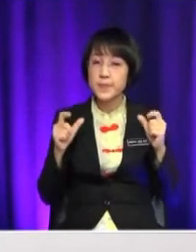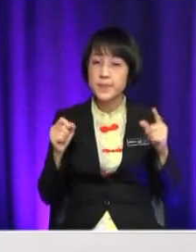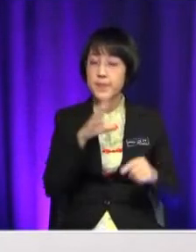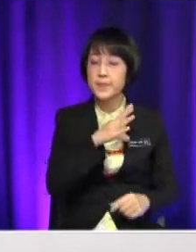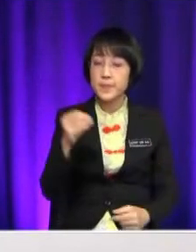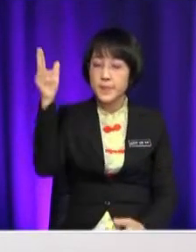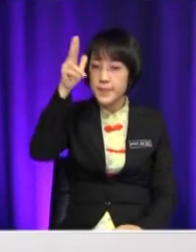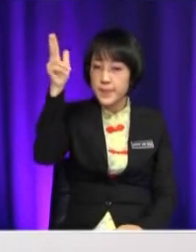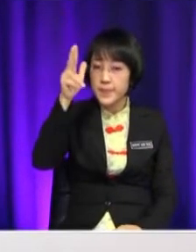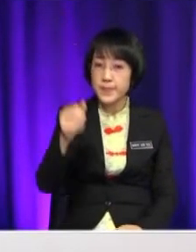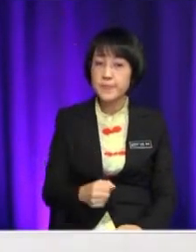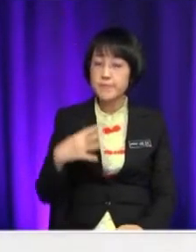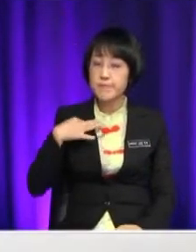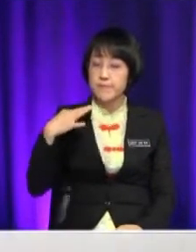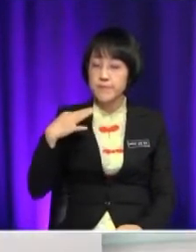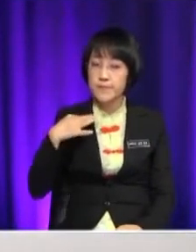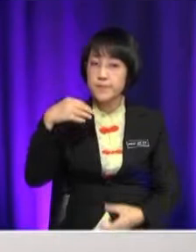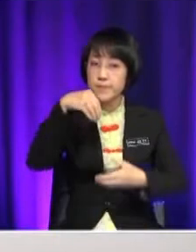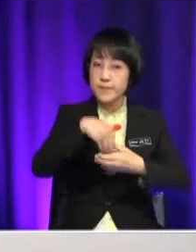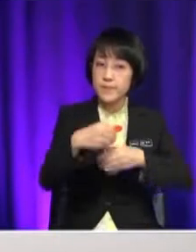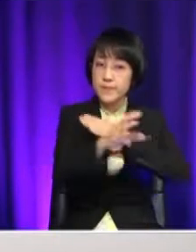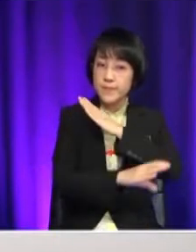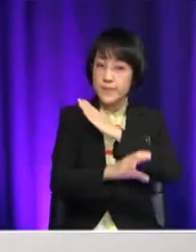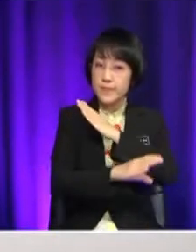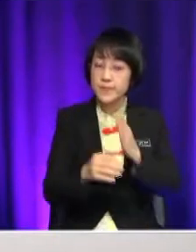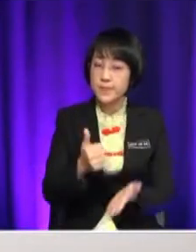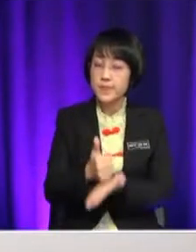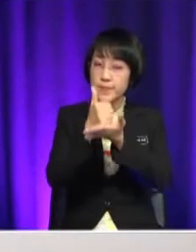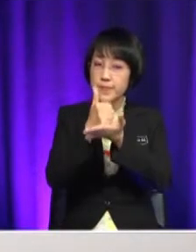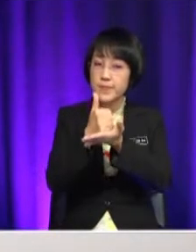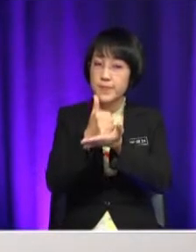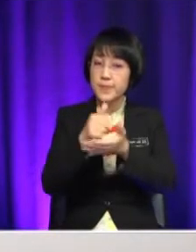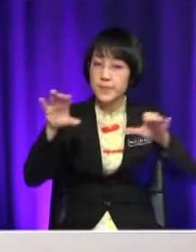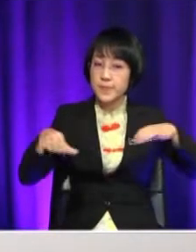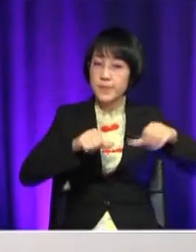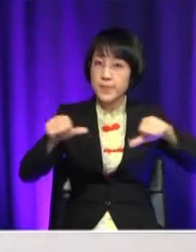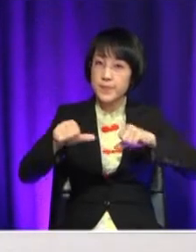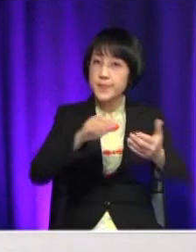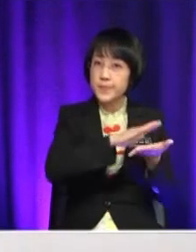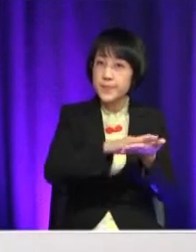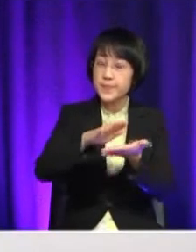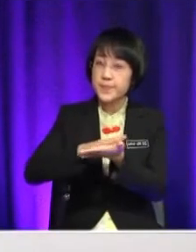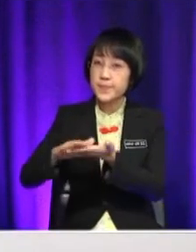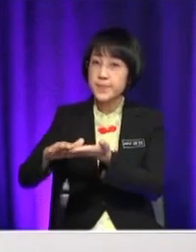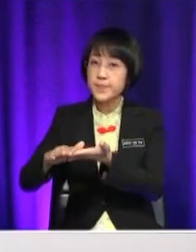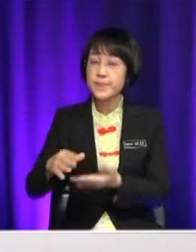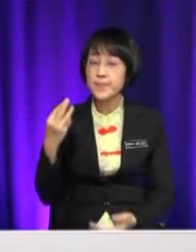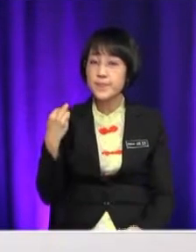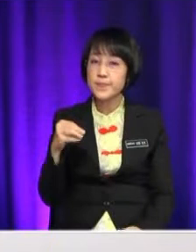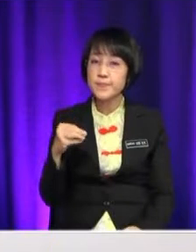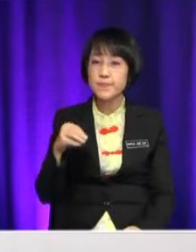Selain itu, sukarelawan dalam negara juga turut membantu untuk menjalankan aktiviti pembersihan. Mereka seramai